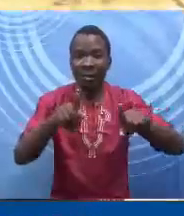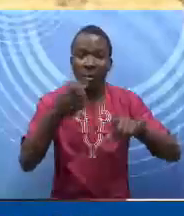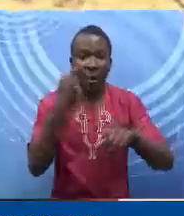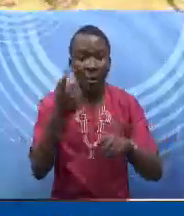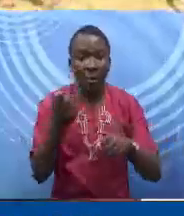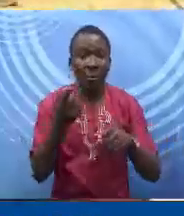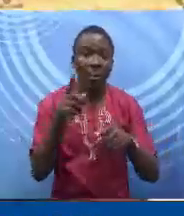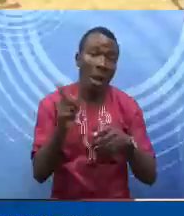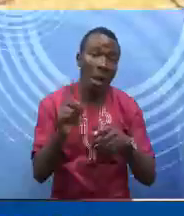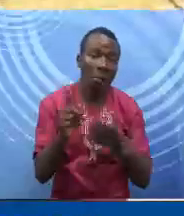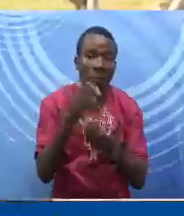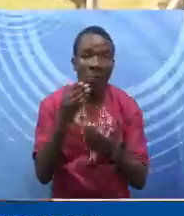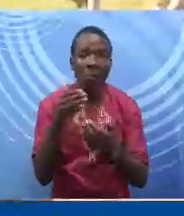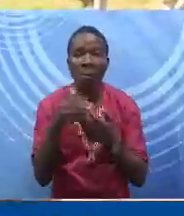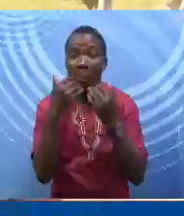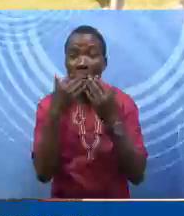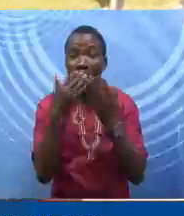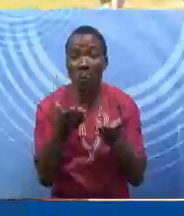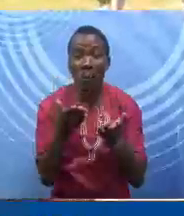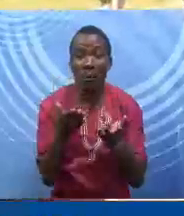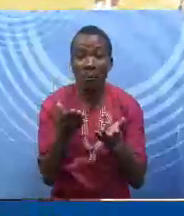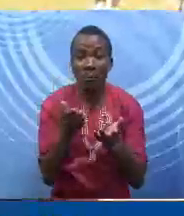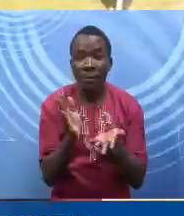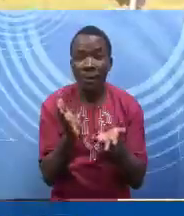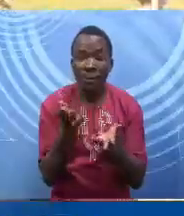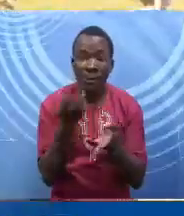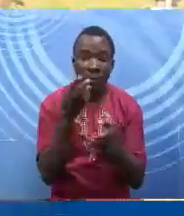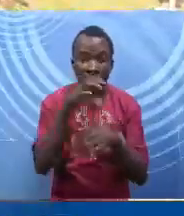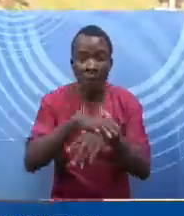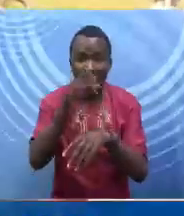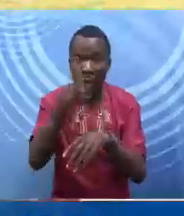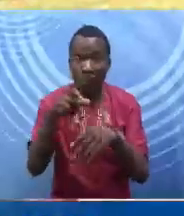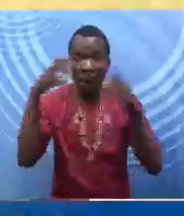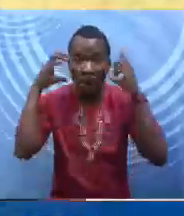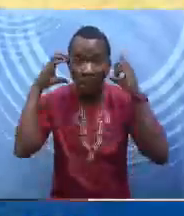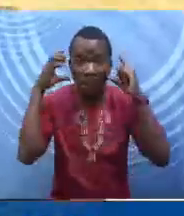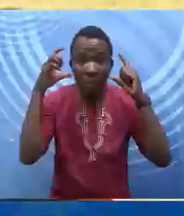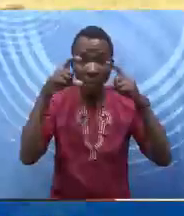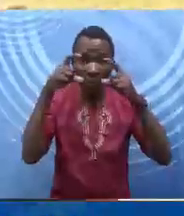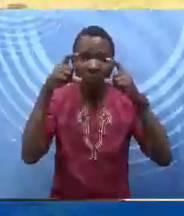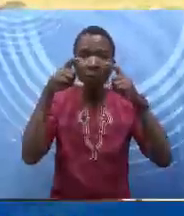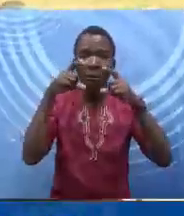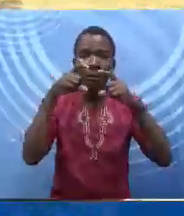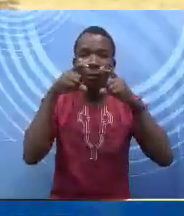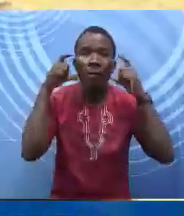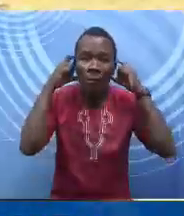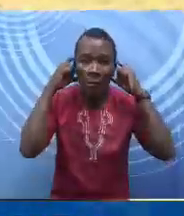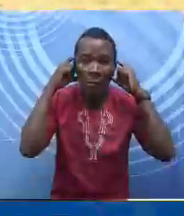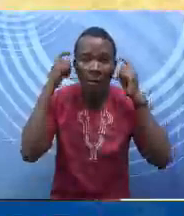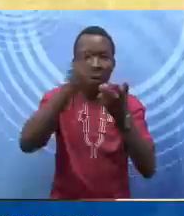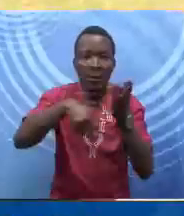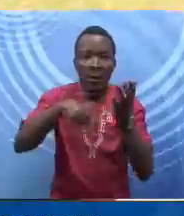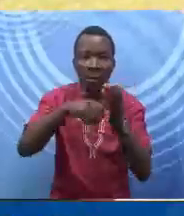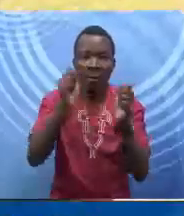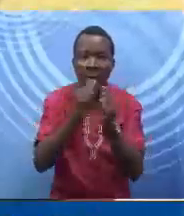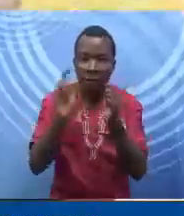nyine ntakibabwiye ugafata nk'umuntu atamaye agapfukamunwa nka wamucije amafaranga 10,000 ngo banamufunge